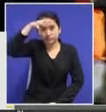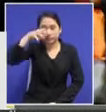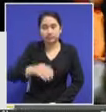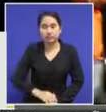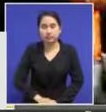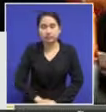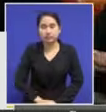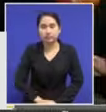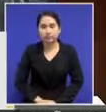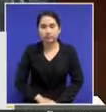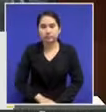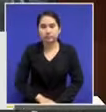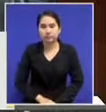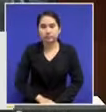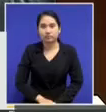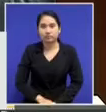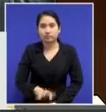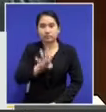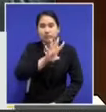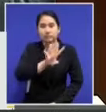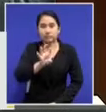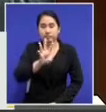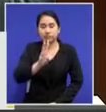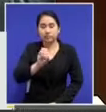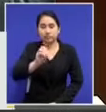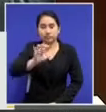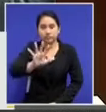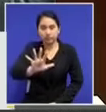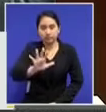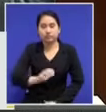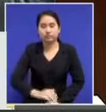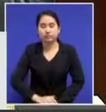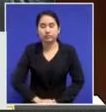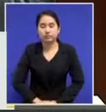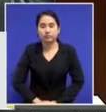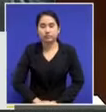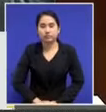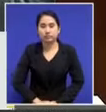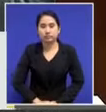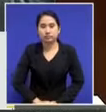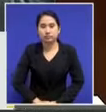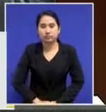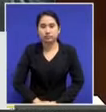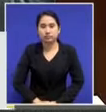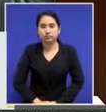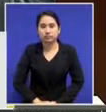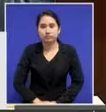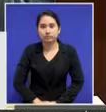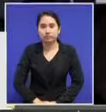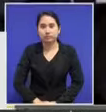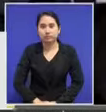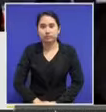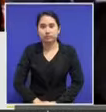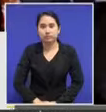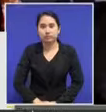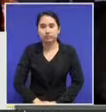เรืองกิจค่ะ 465นางสาววันวิภาไม้สน